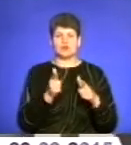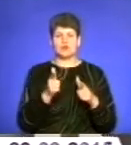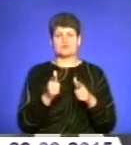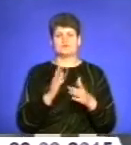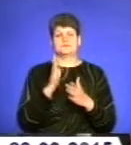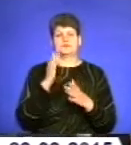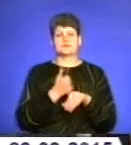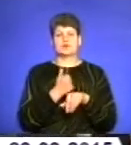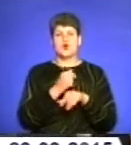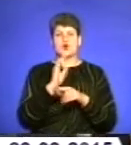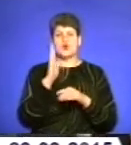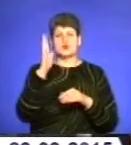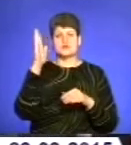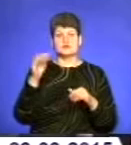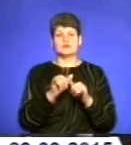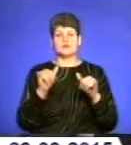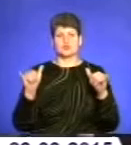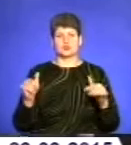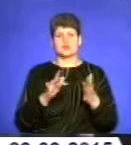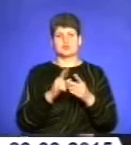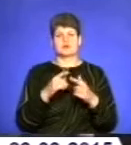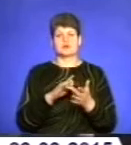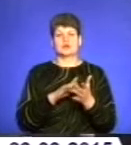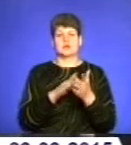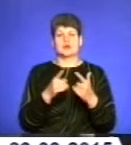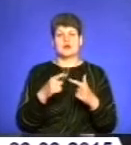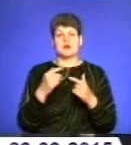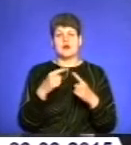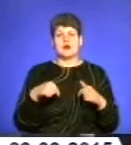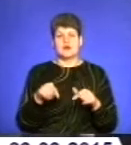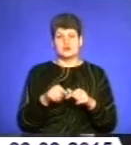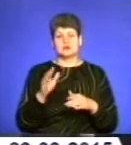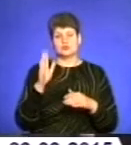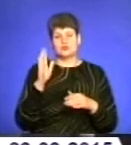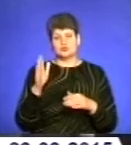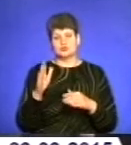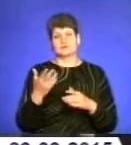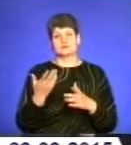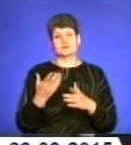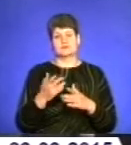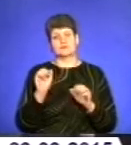розвитку туристичної галузі. Сподіваємося, туризм програмовий нарешті стане дієвим.